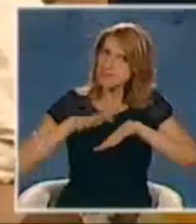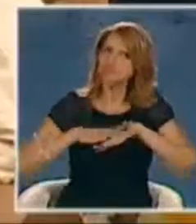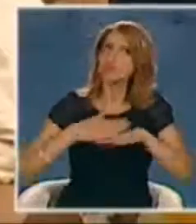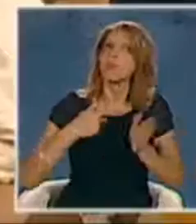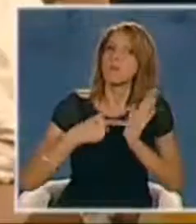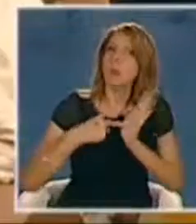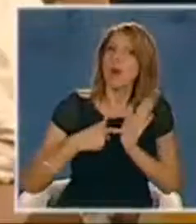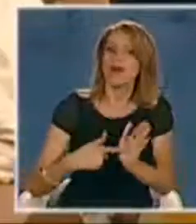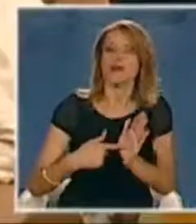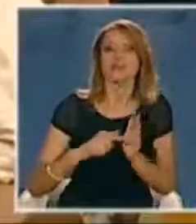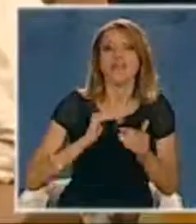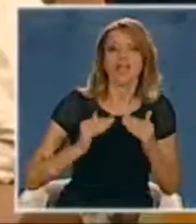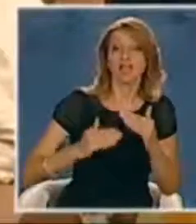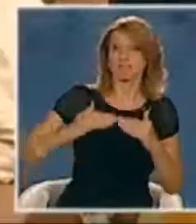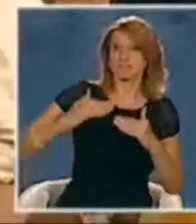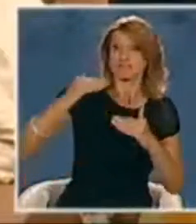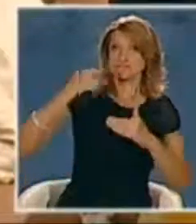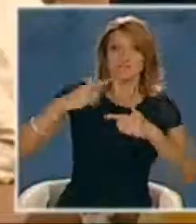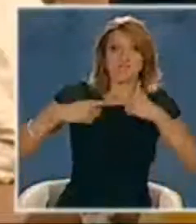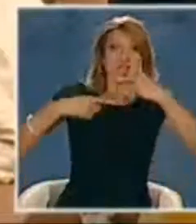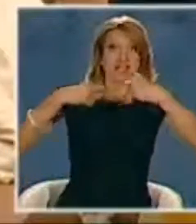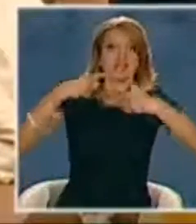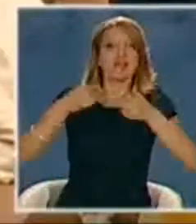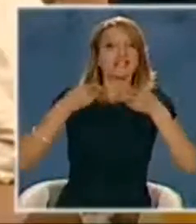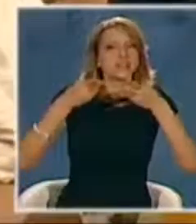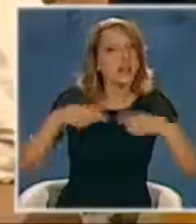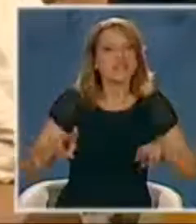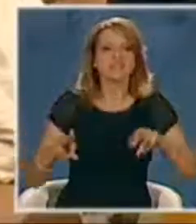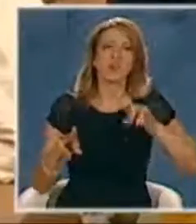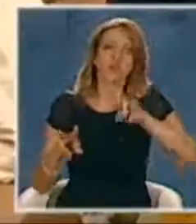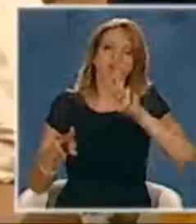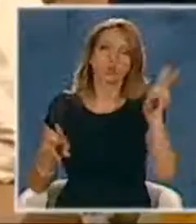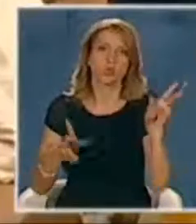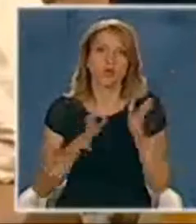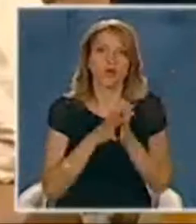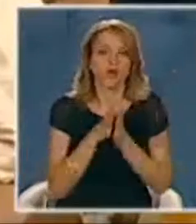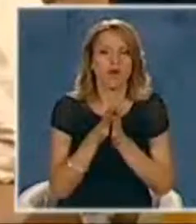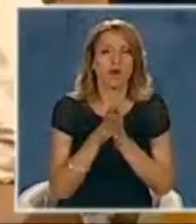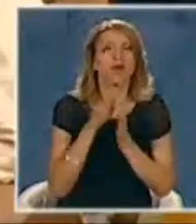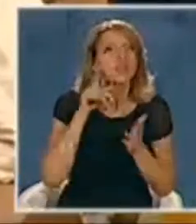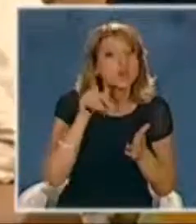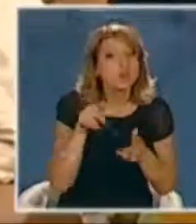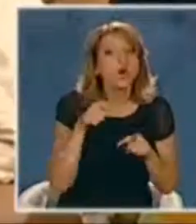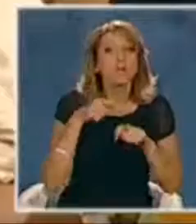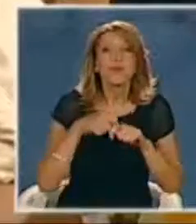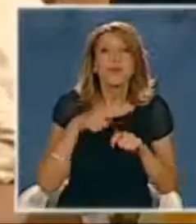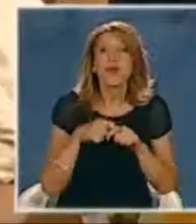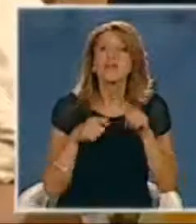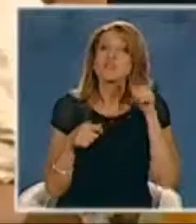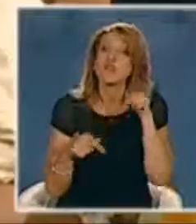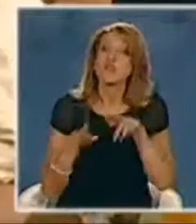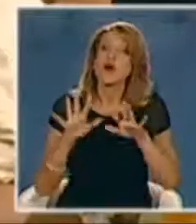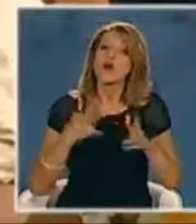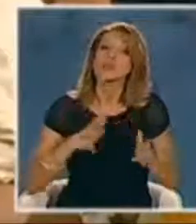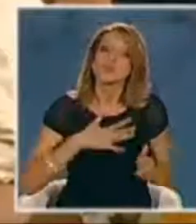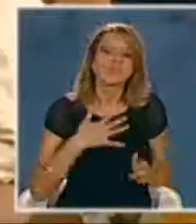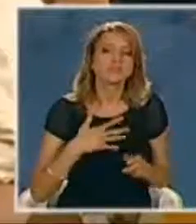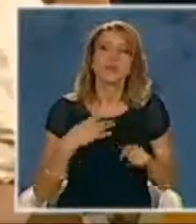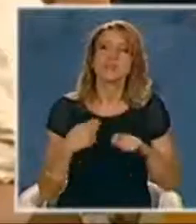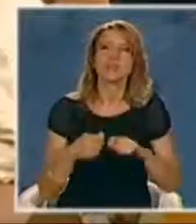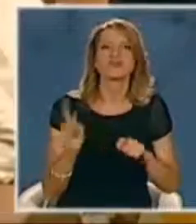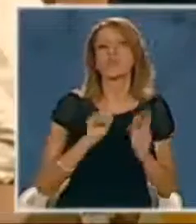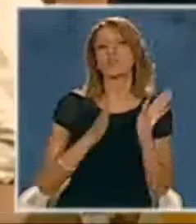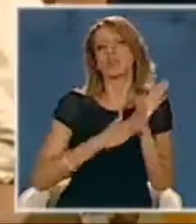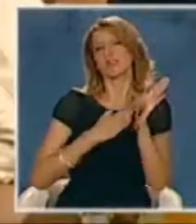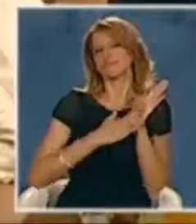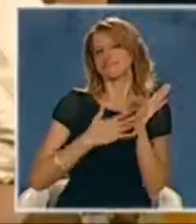и израсна. За разлика от много други хора, той просто прави това, което иска да прави и ни афишира с